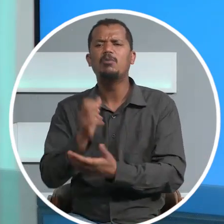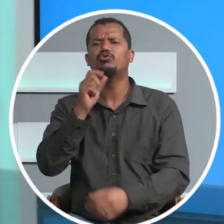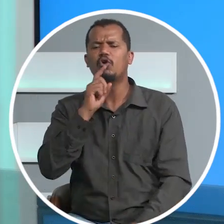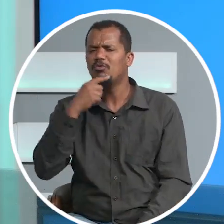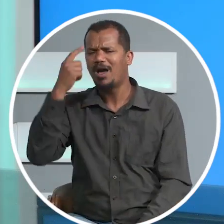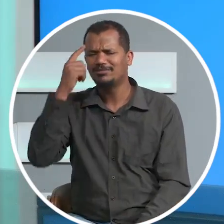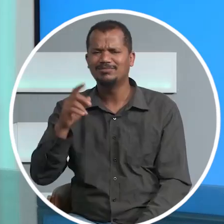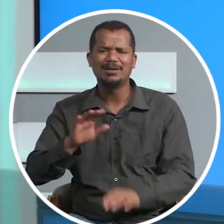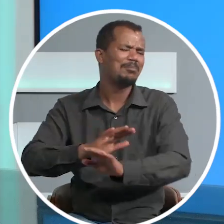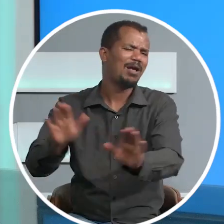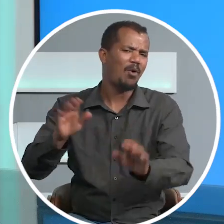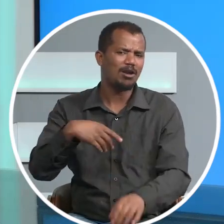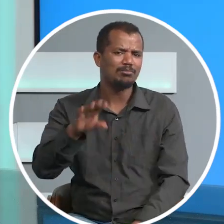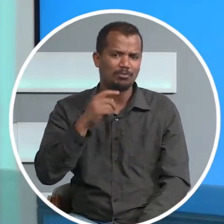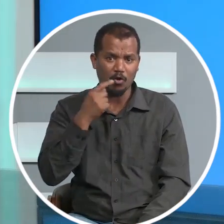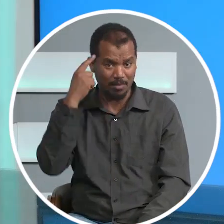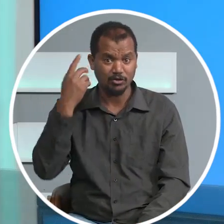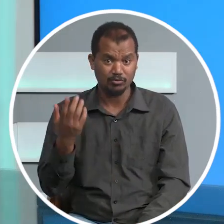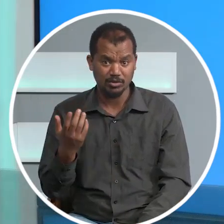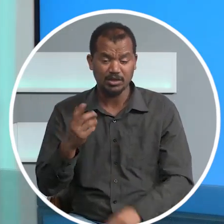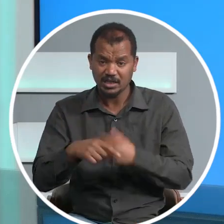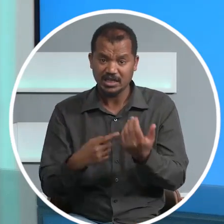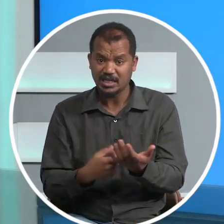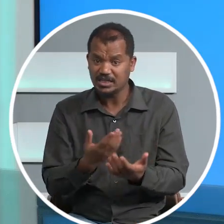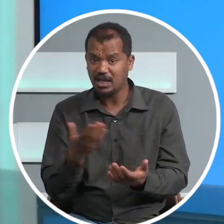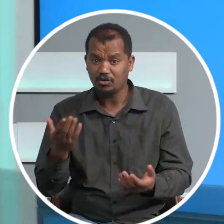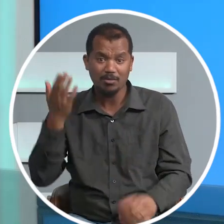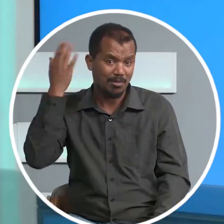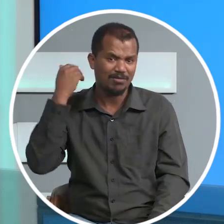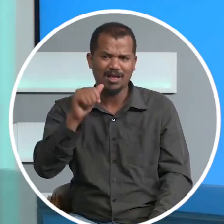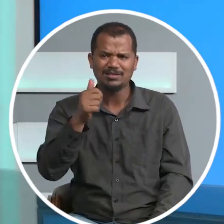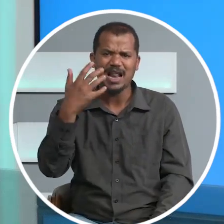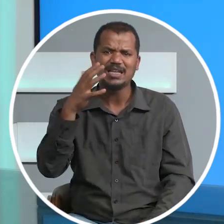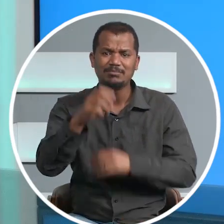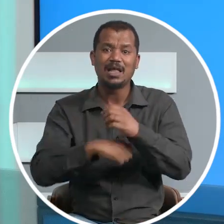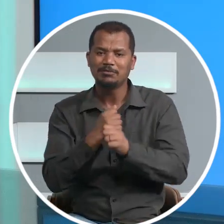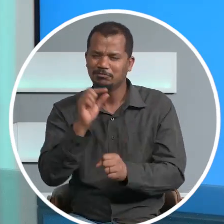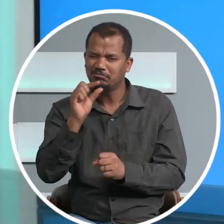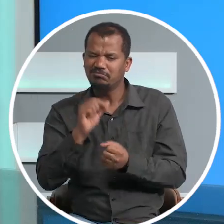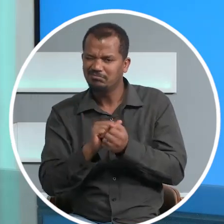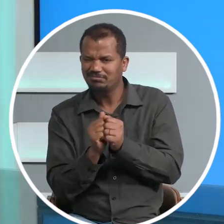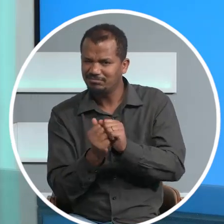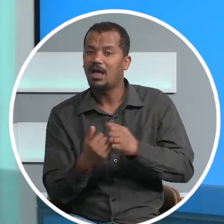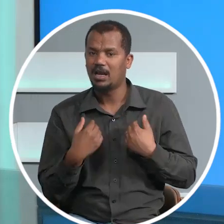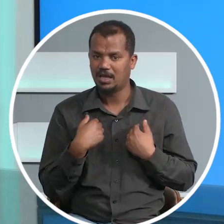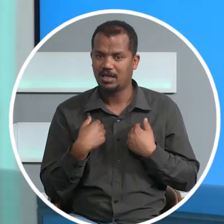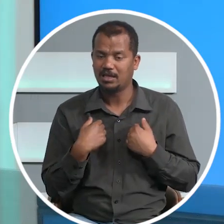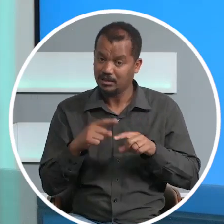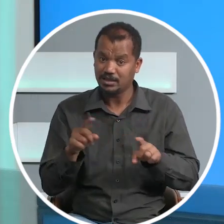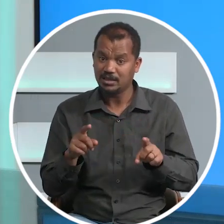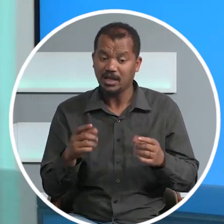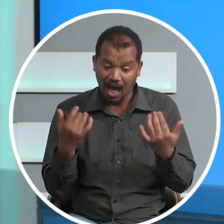አያስቡም። ይበቃዋል አካል ጉዳተኛ ነው ብሎ ያስባሉ። እነዚህ ነገሮች ባለፉት 15 ዓመት ተለውጠዋል በተወሰነ መልኩ።